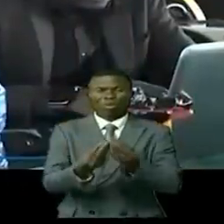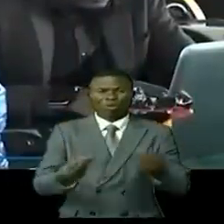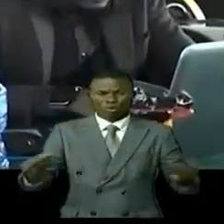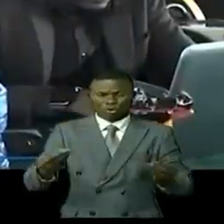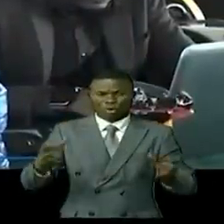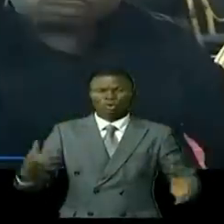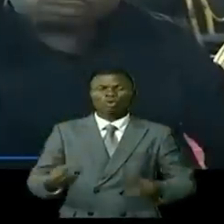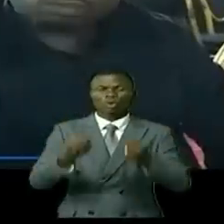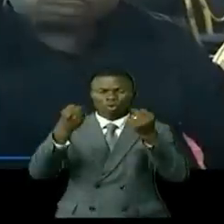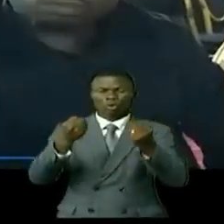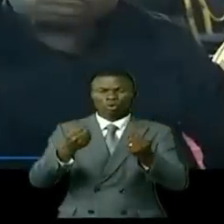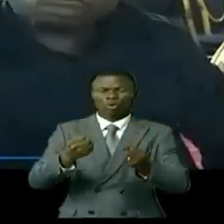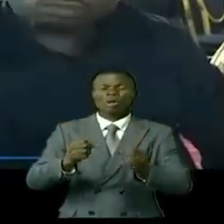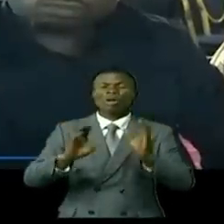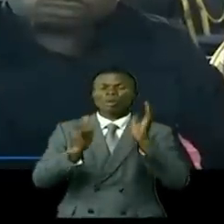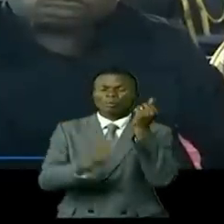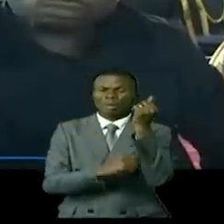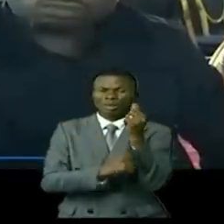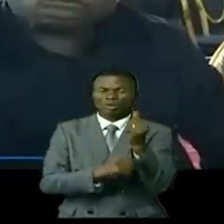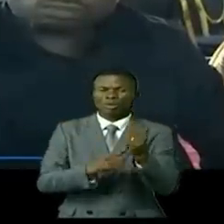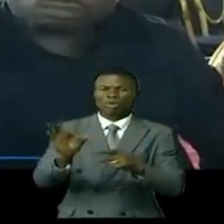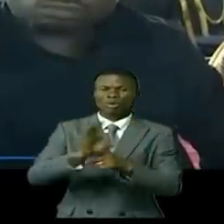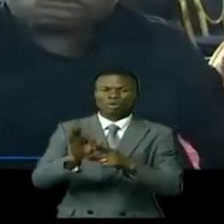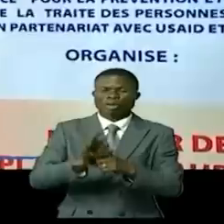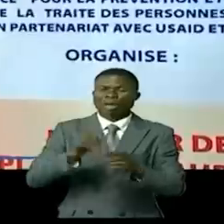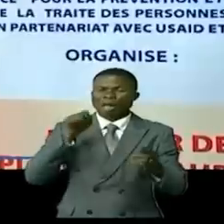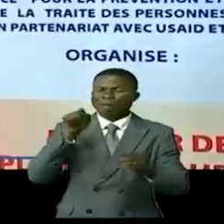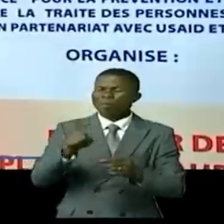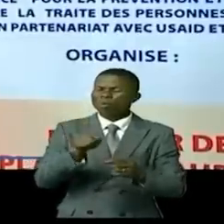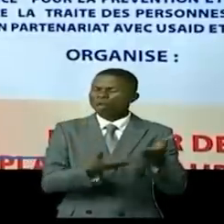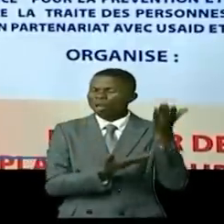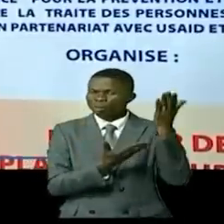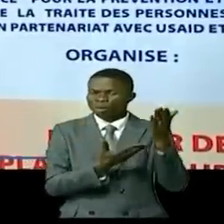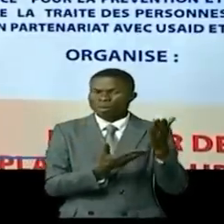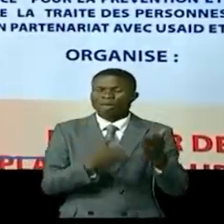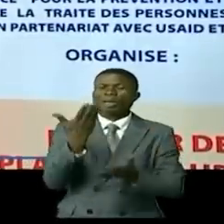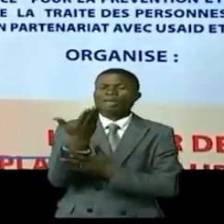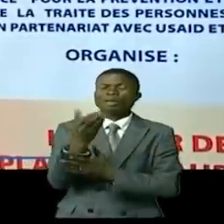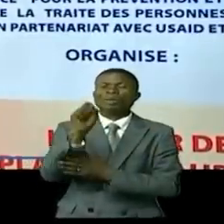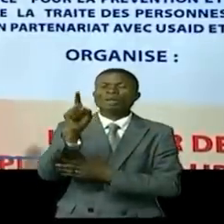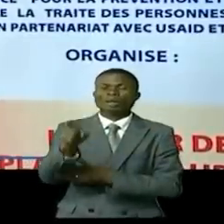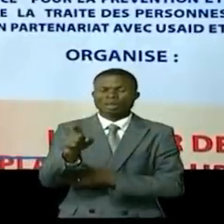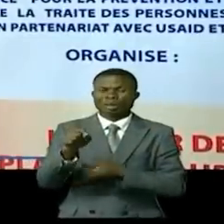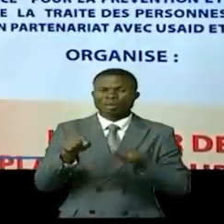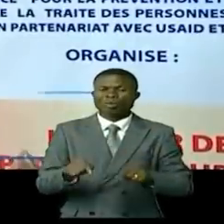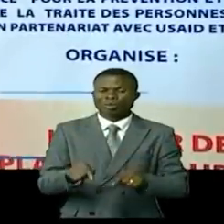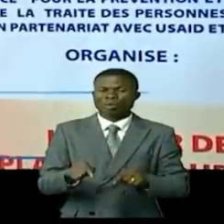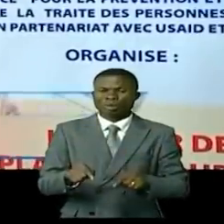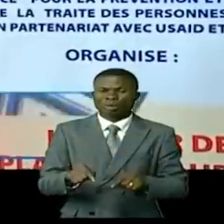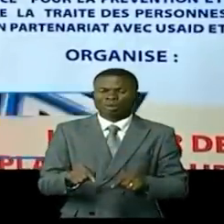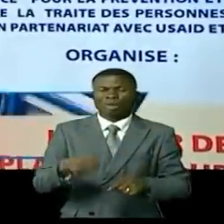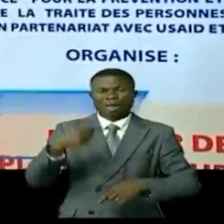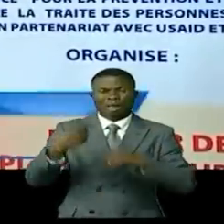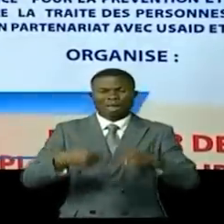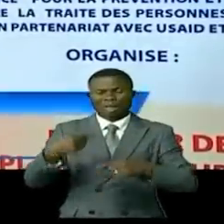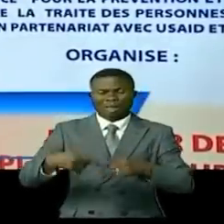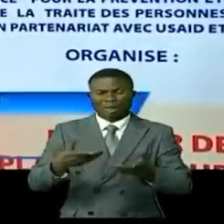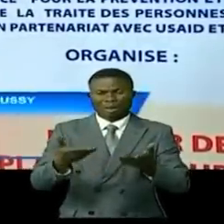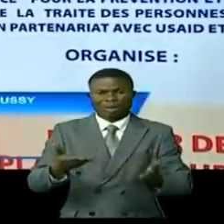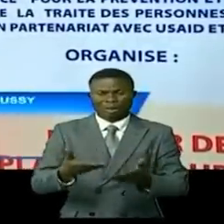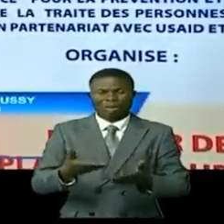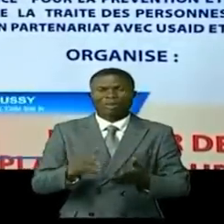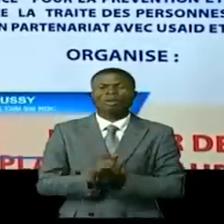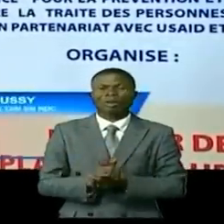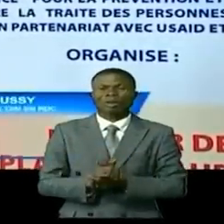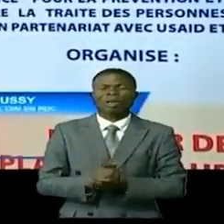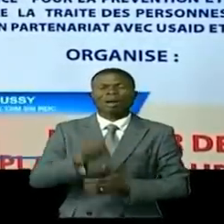été prises par les participants. C'est une de mes priorités. La question que moi je pose et je veux aussi discuter avec les parlementaires, c'est de quoi est-ce